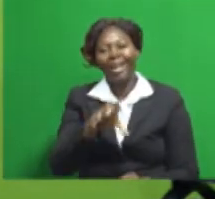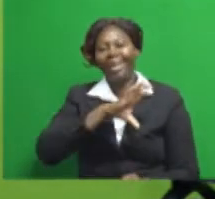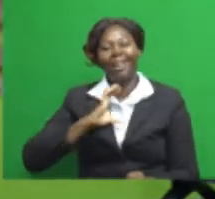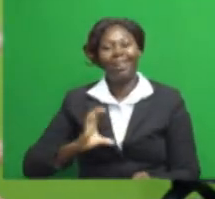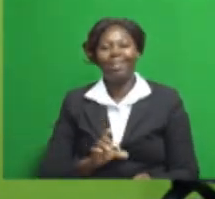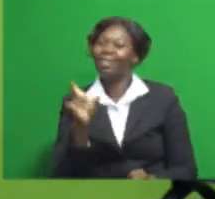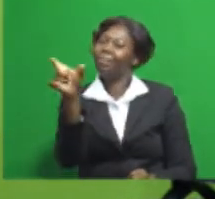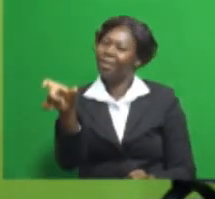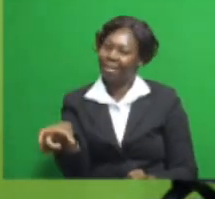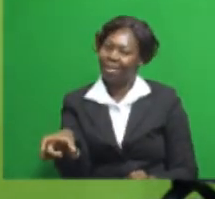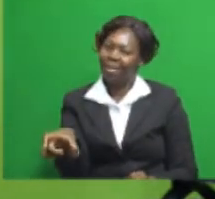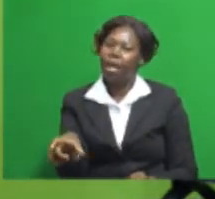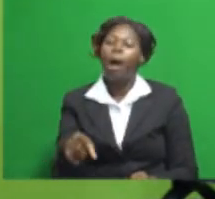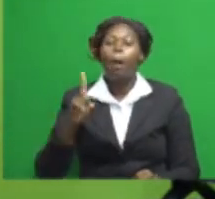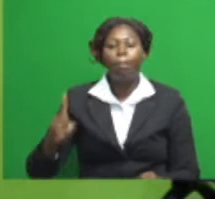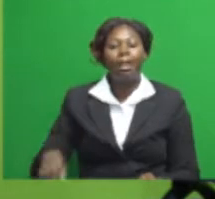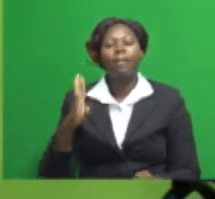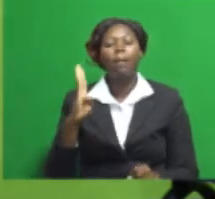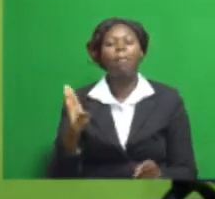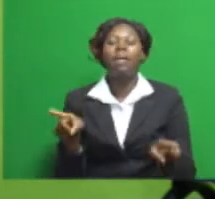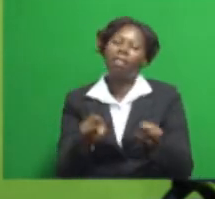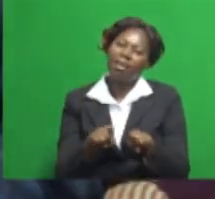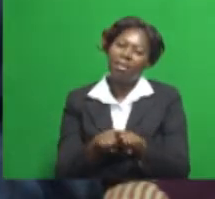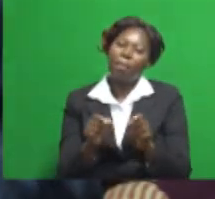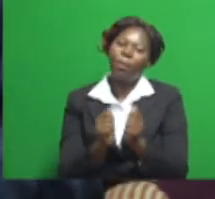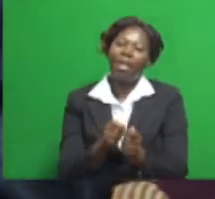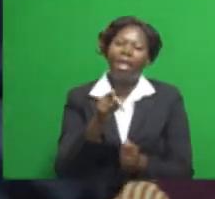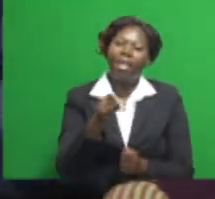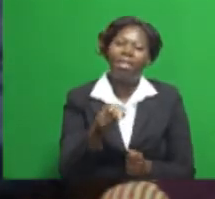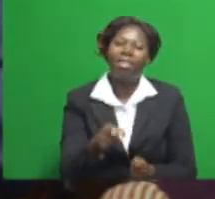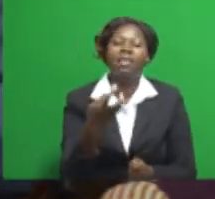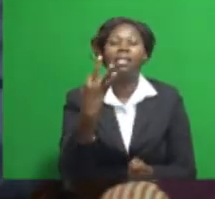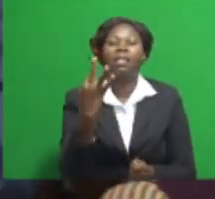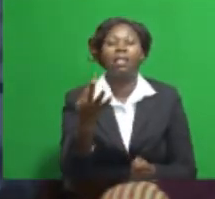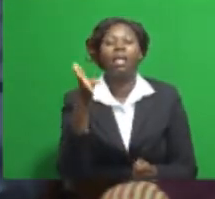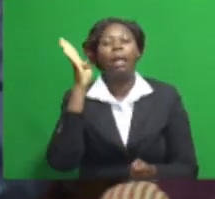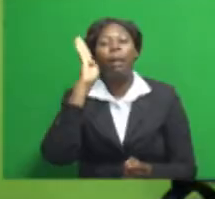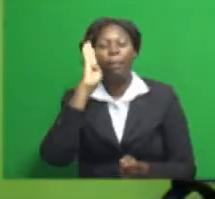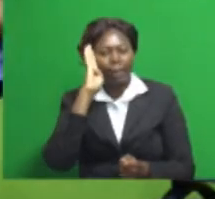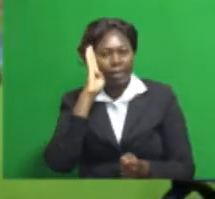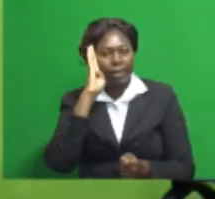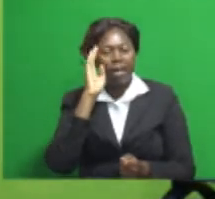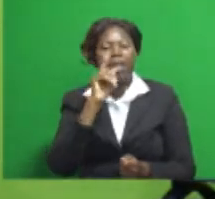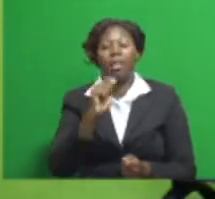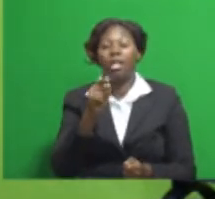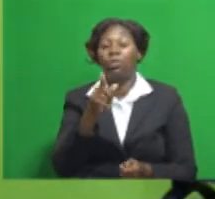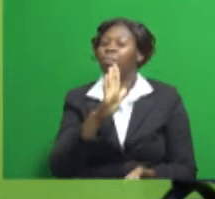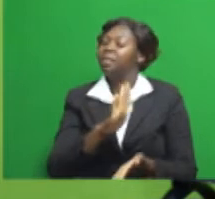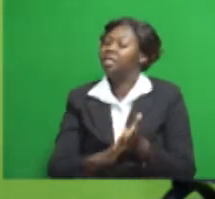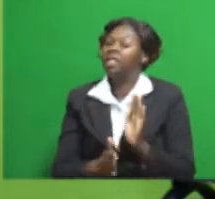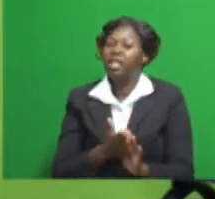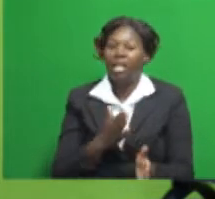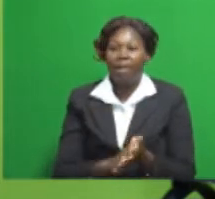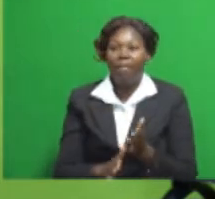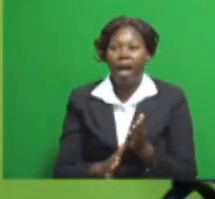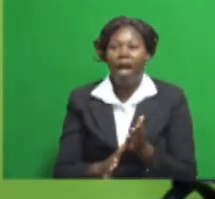kuita sezviri kuita vakomana. Panofanira kuva paine marutivi maira aya mufundisi. Ekusadhauta pawa raMwari. That's